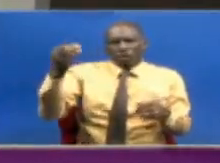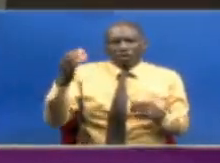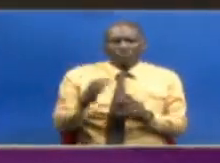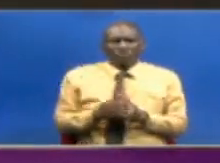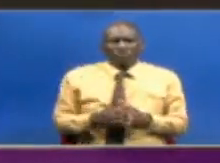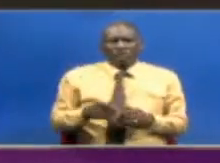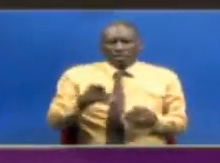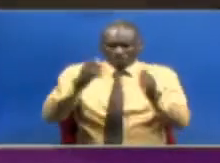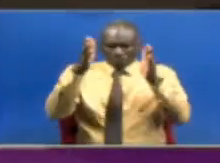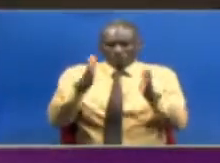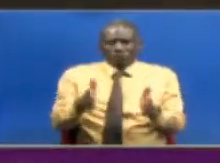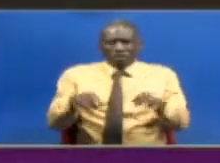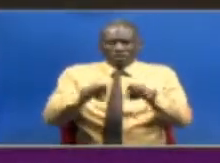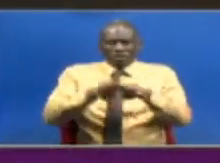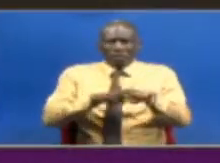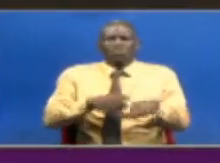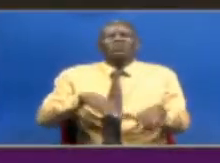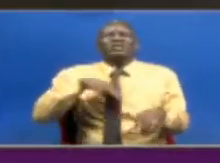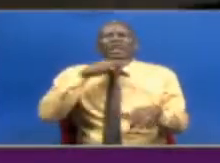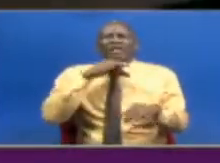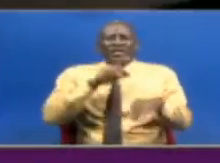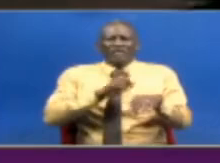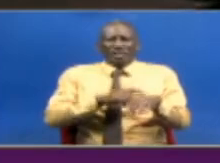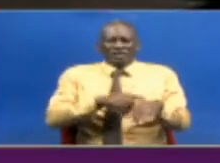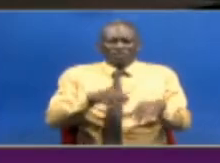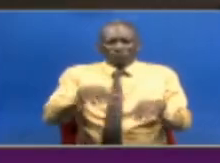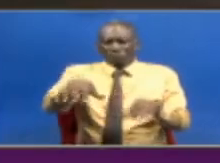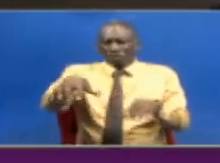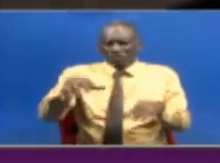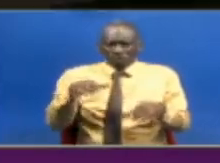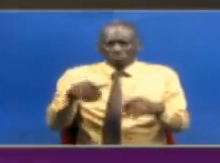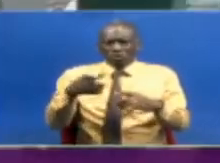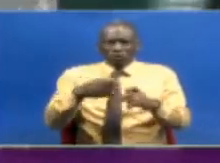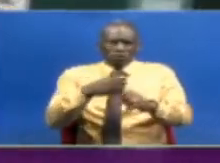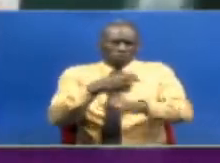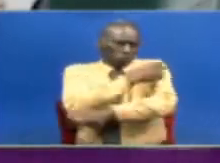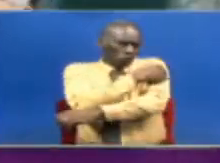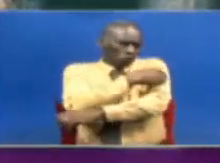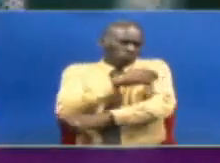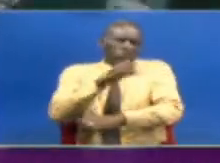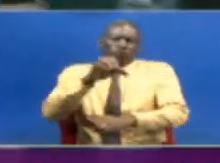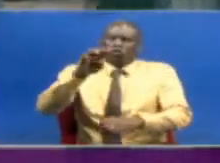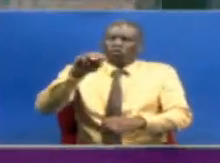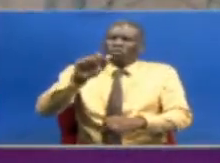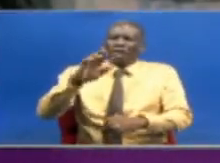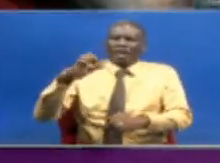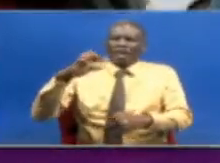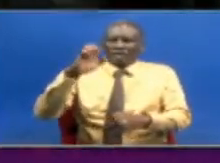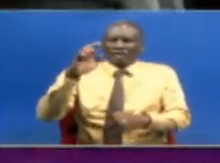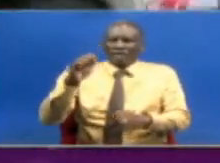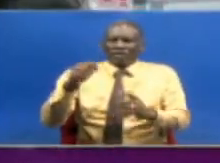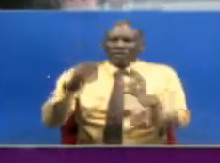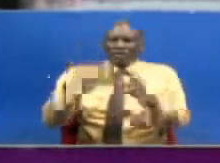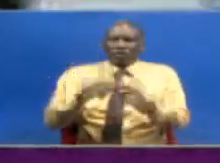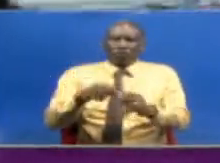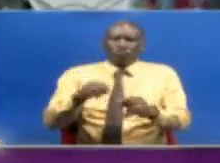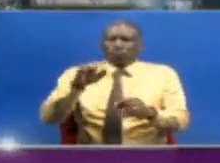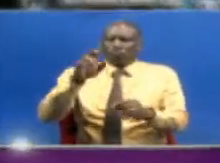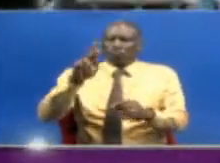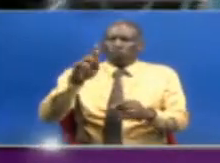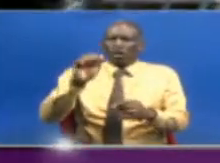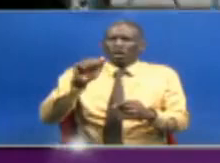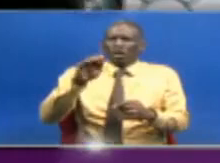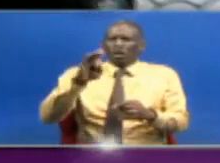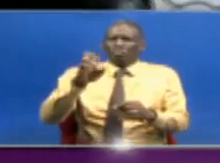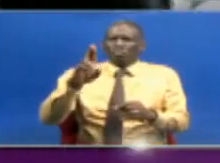Jamaa huyo hata hivyo aliaga alipokuwa anasafirishwa kutoka hospitali ya Marigat kuelekea hospitali ya rufaa ya Kabarnet